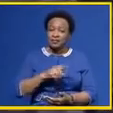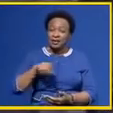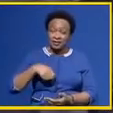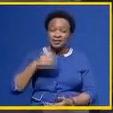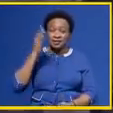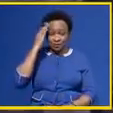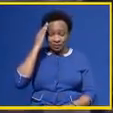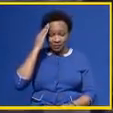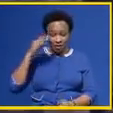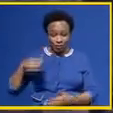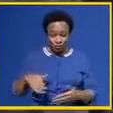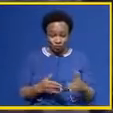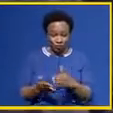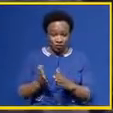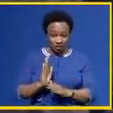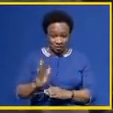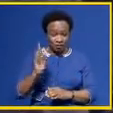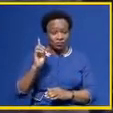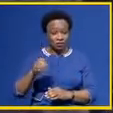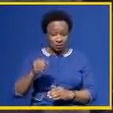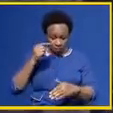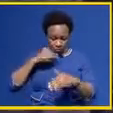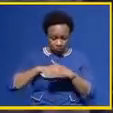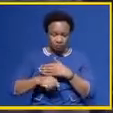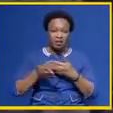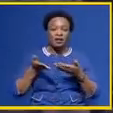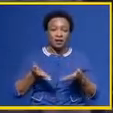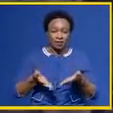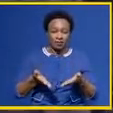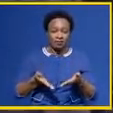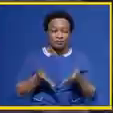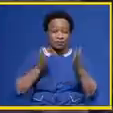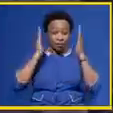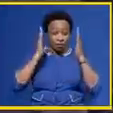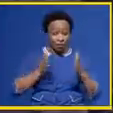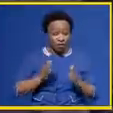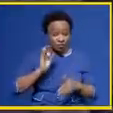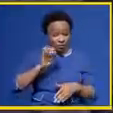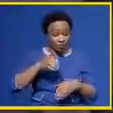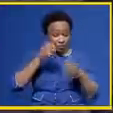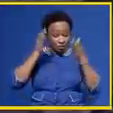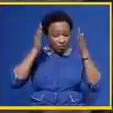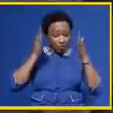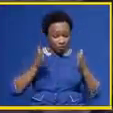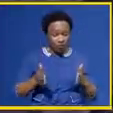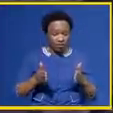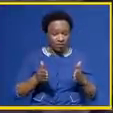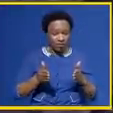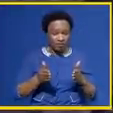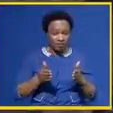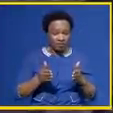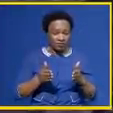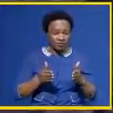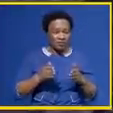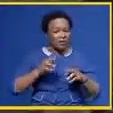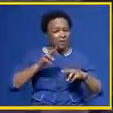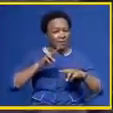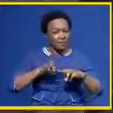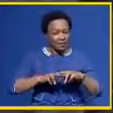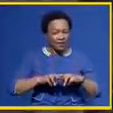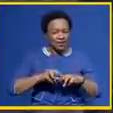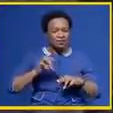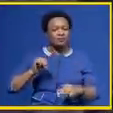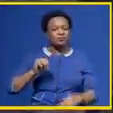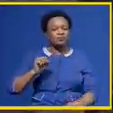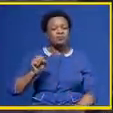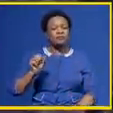Tunatambua mna njia zenu zinazowaingiza hapa. Na mheshimiwa mkuu wa mkoa, kambi ya makazi ya